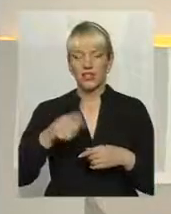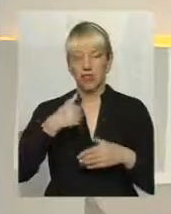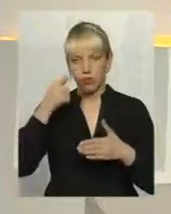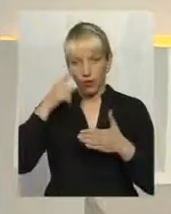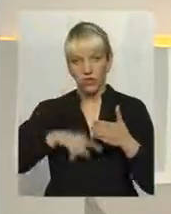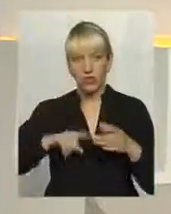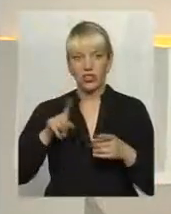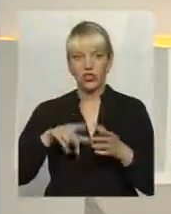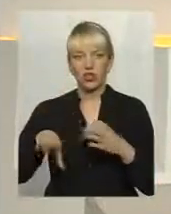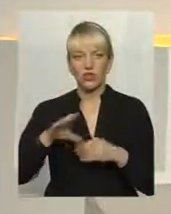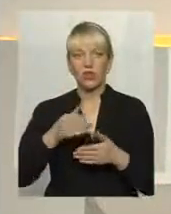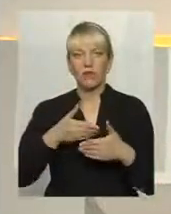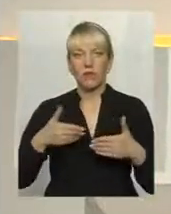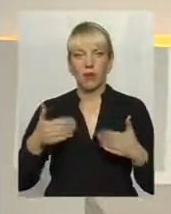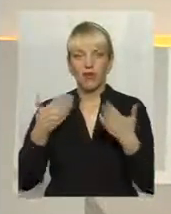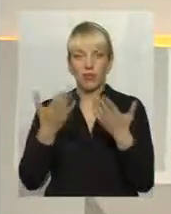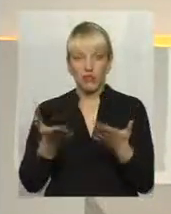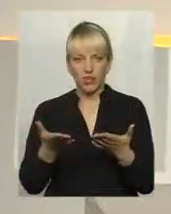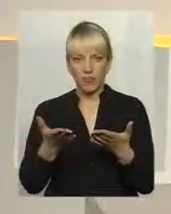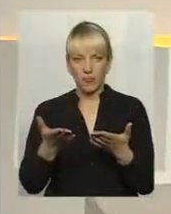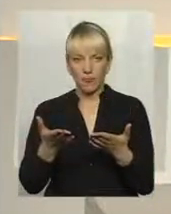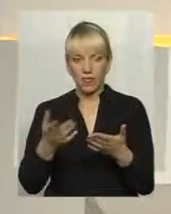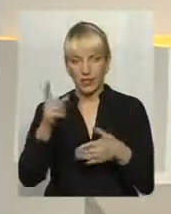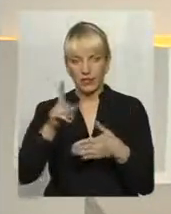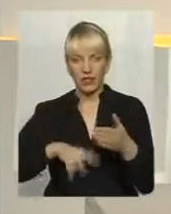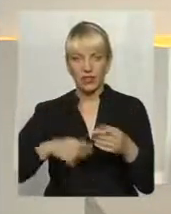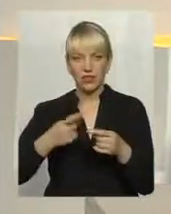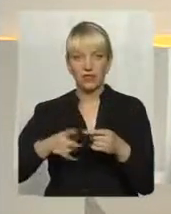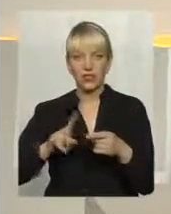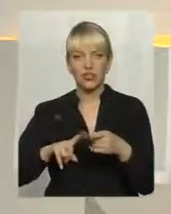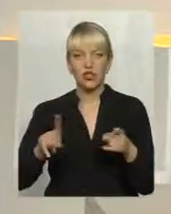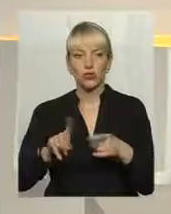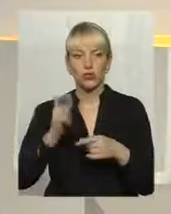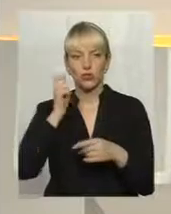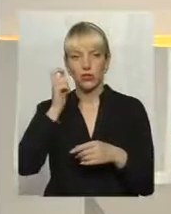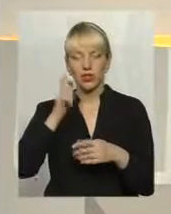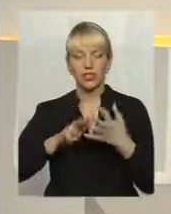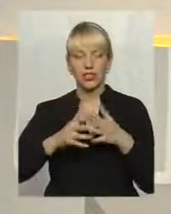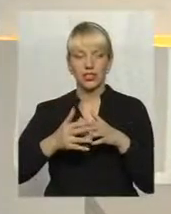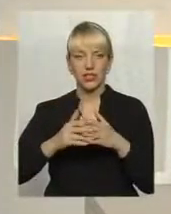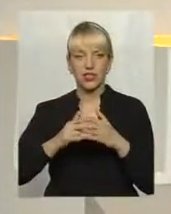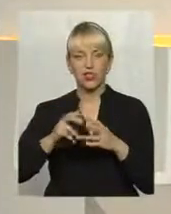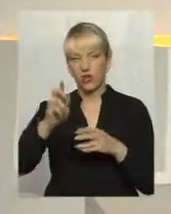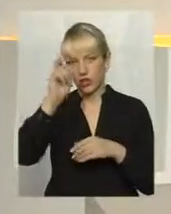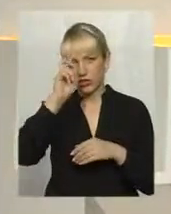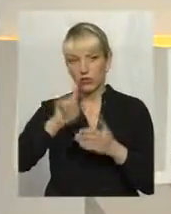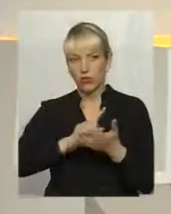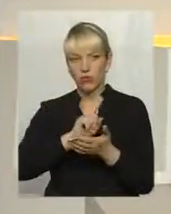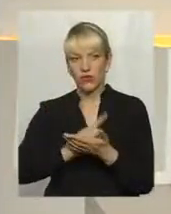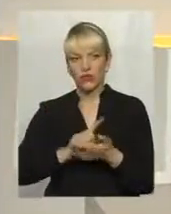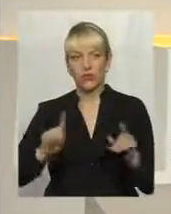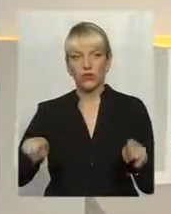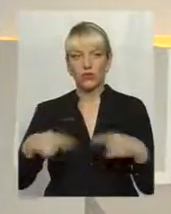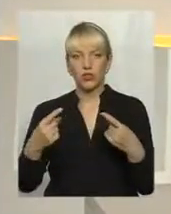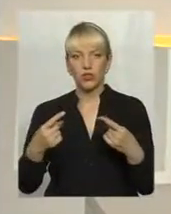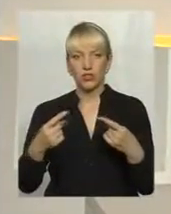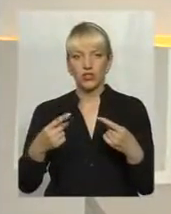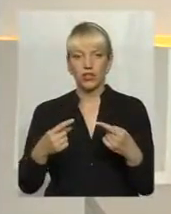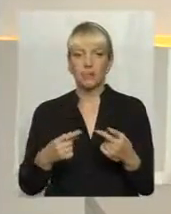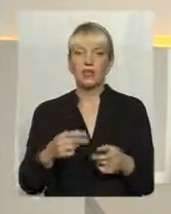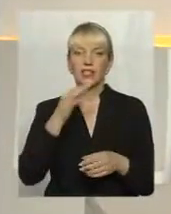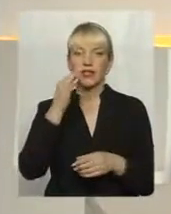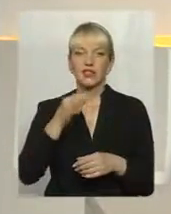що всі ми і ви вірите в те, що українське село і держава обов'язково відродяться. От скажіть,